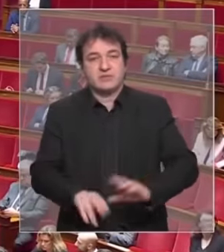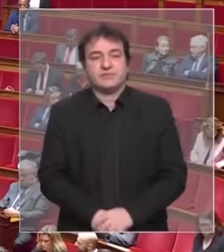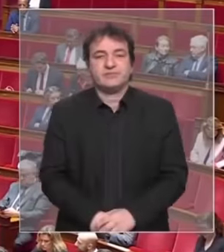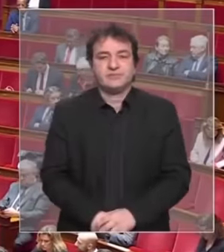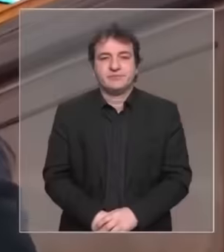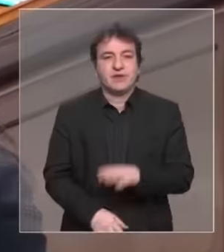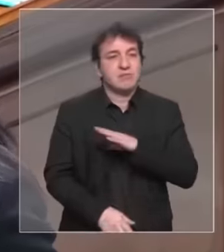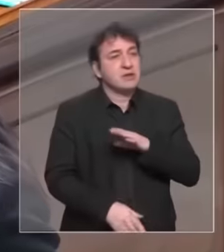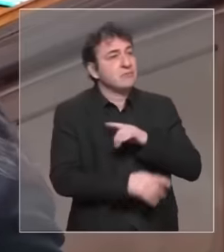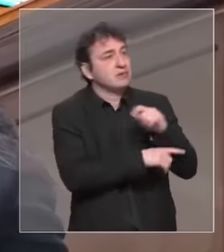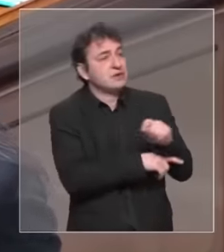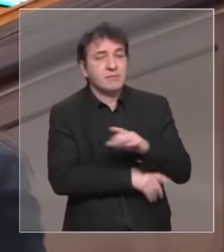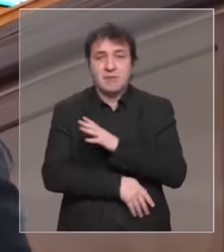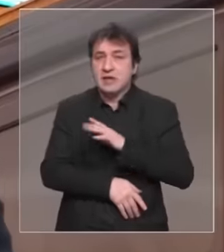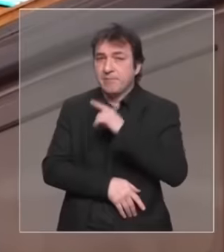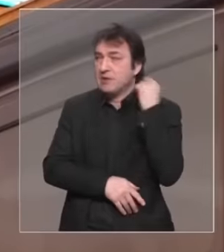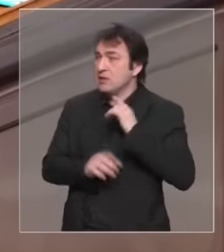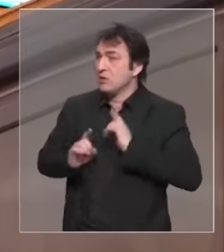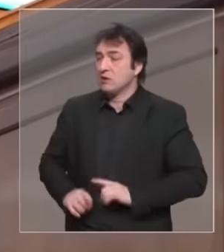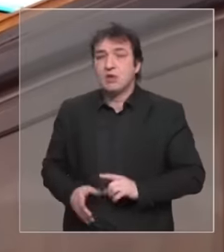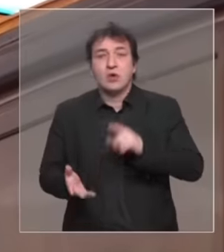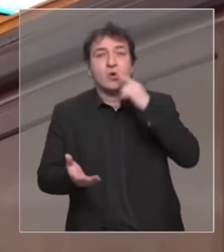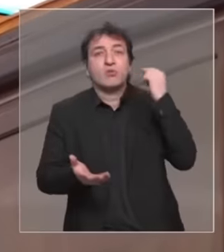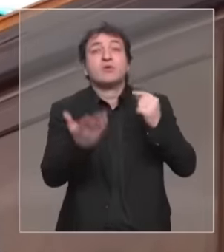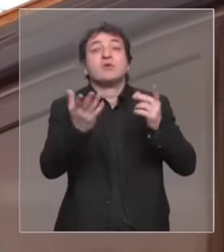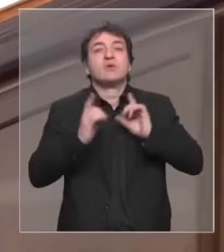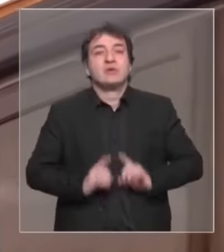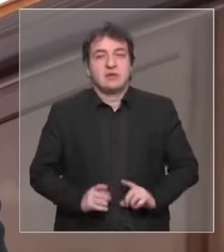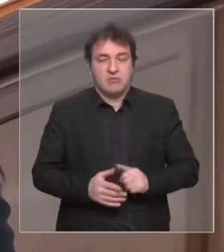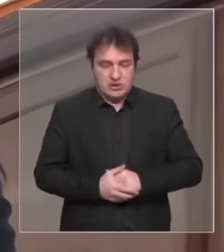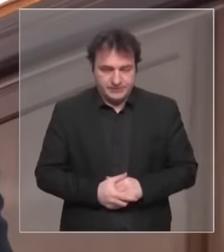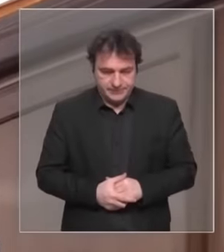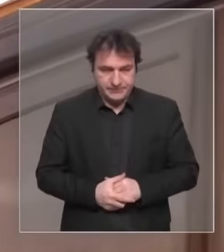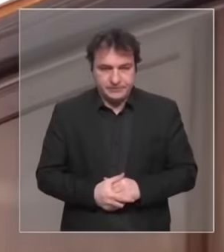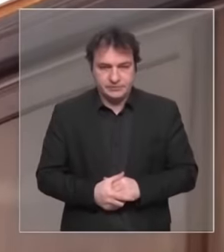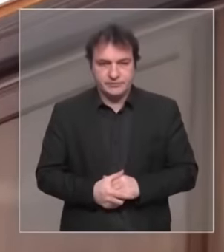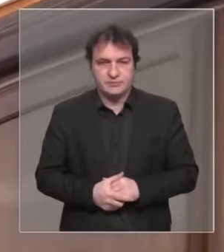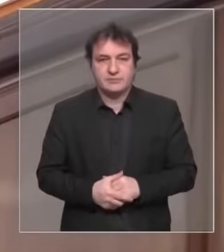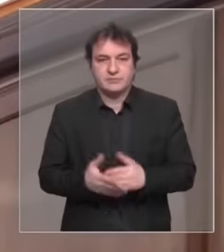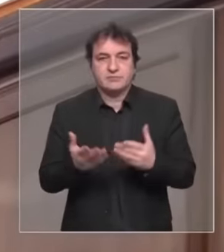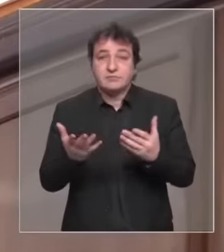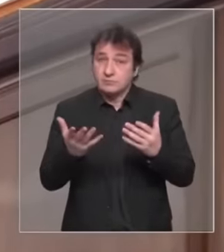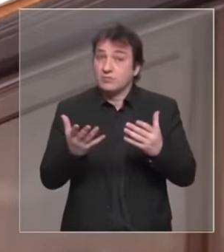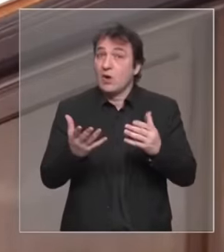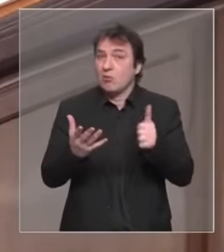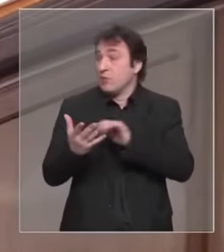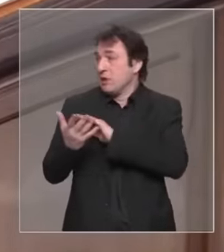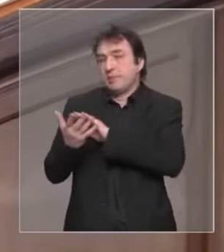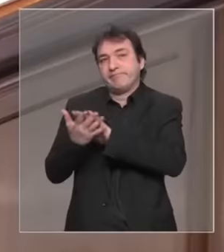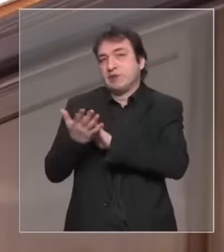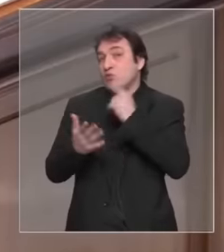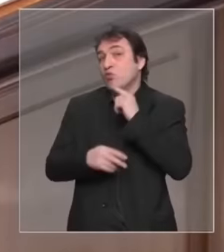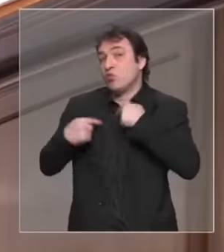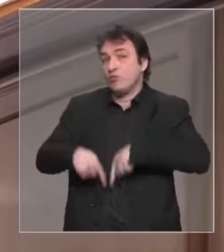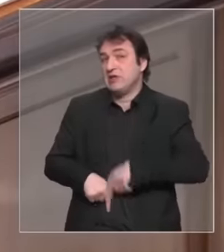Madame la Présidente, Mesdames et Messieurs les députés, Messieurs les députés d'Aréville, je vous prie tout d'abord d'excuser le ministre